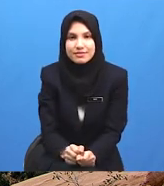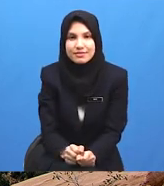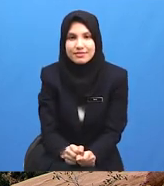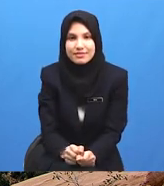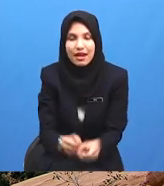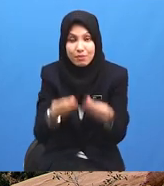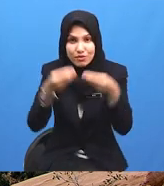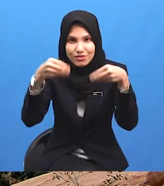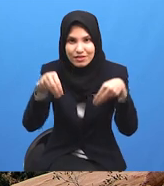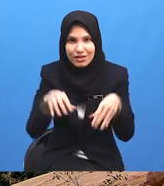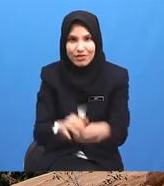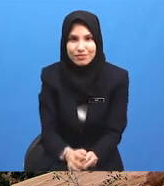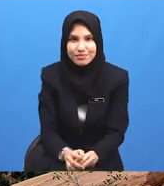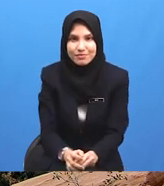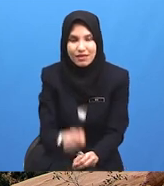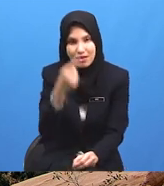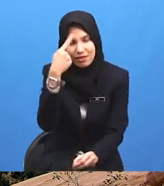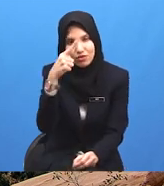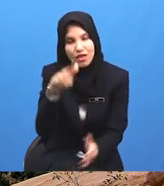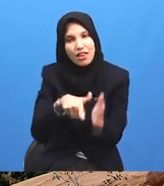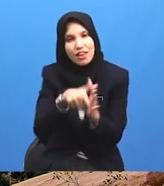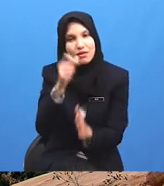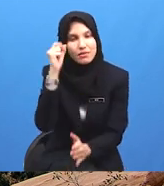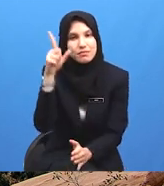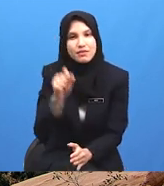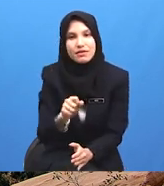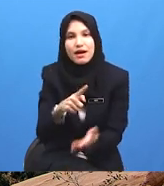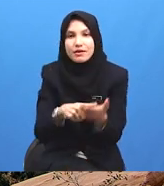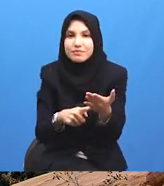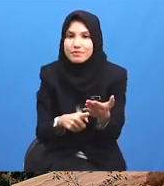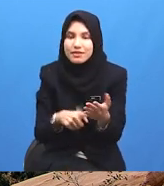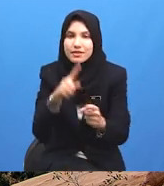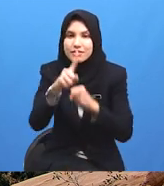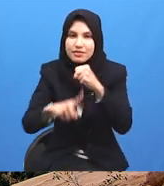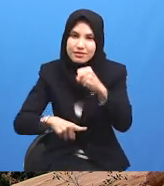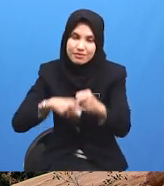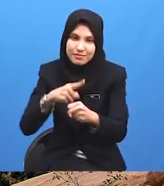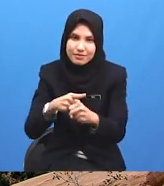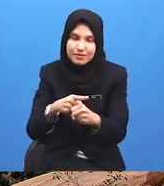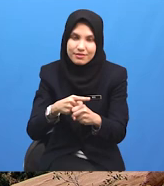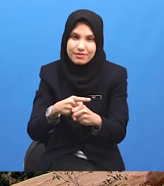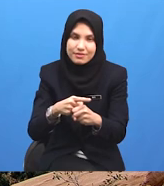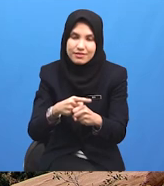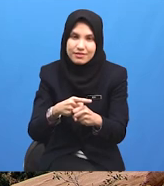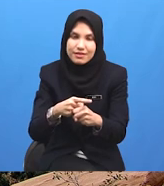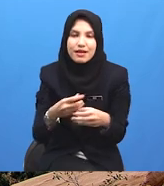bujur telur. Untuk lebih memahami apakah itu orbit, biar cikgu terangkan dengan lebih